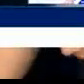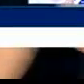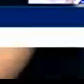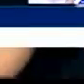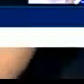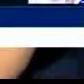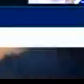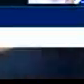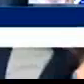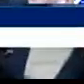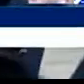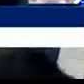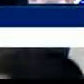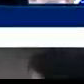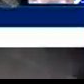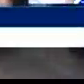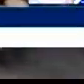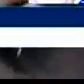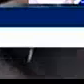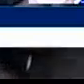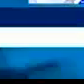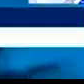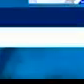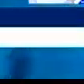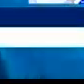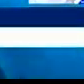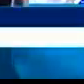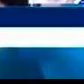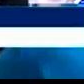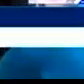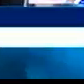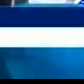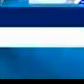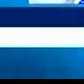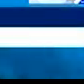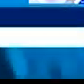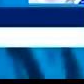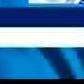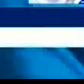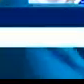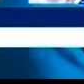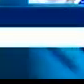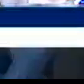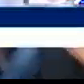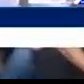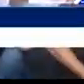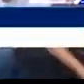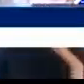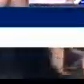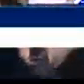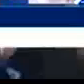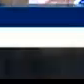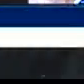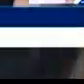frontieră la vamă și consider că este un tratament inuman și consider că statul Republica Moldova devine pe zi ce